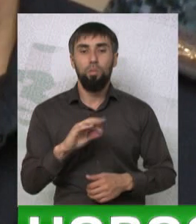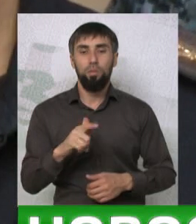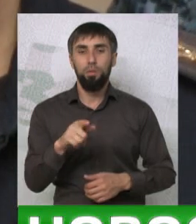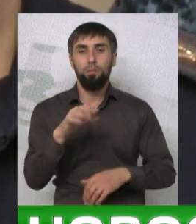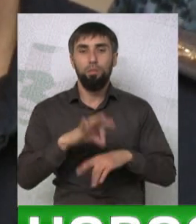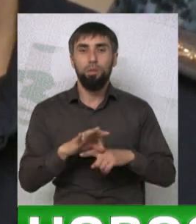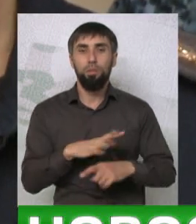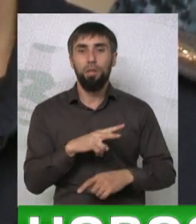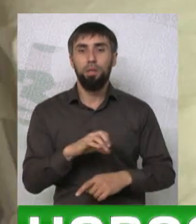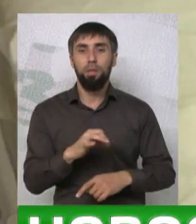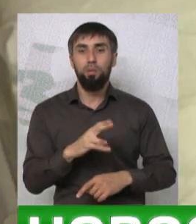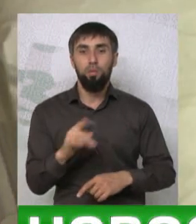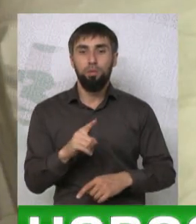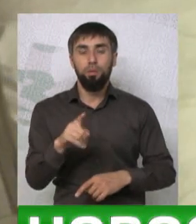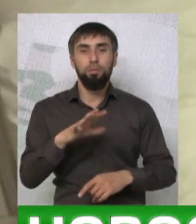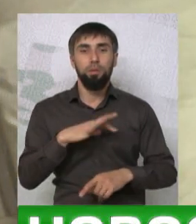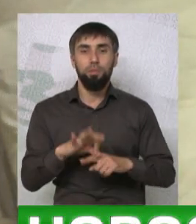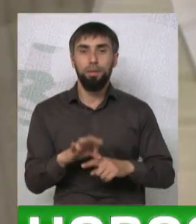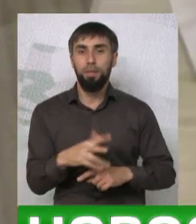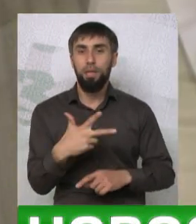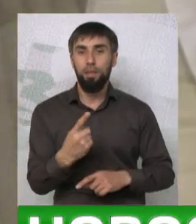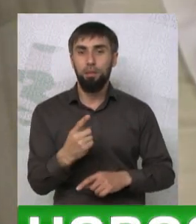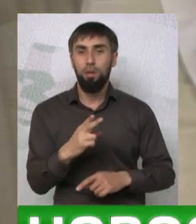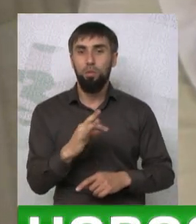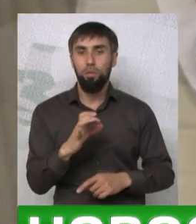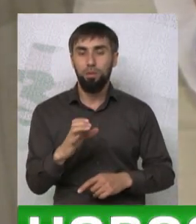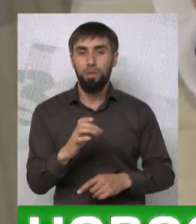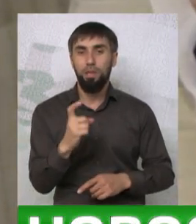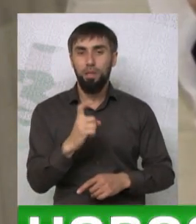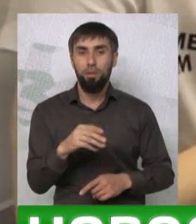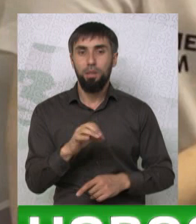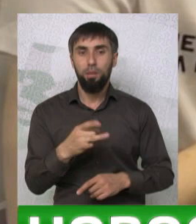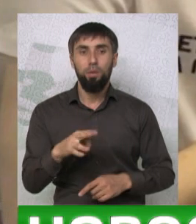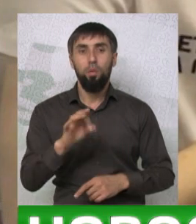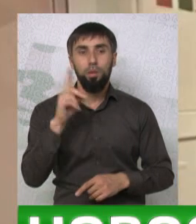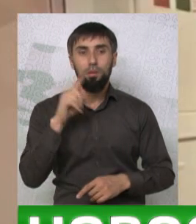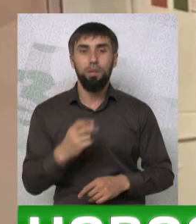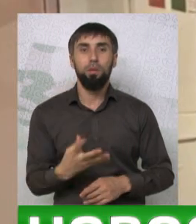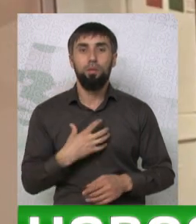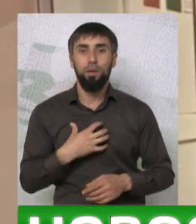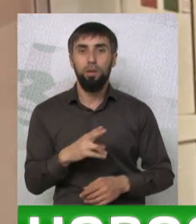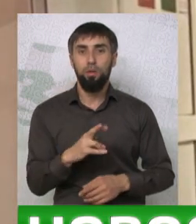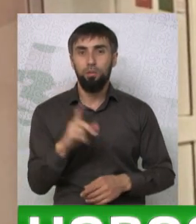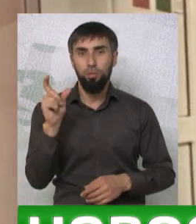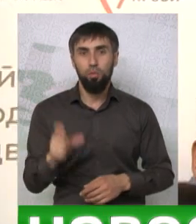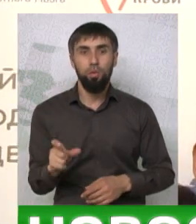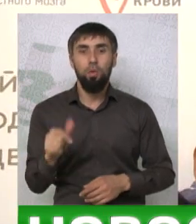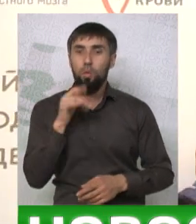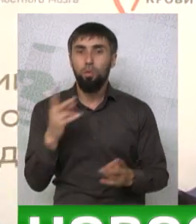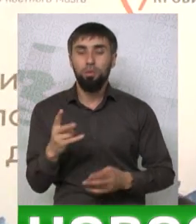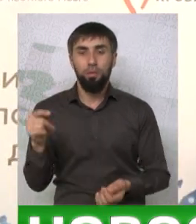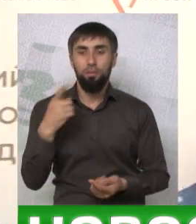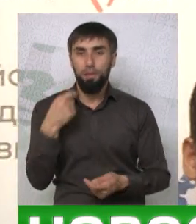Переболев лейкозом 5 лет назад и перенеся 31 курс химиотерапии, он знает, насколько важен донор в нужный момент.